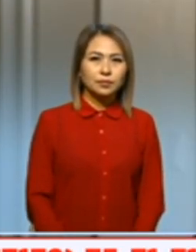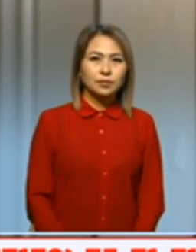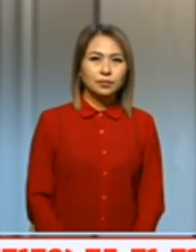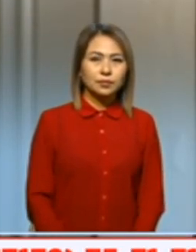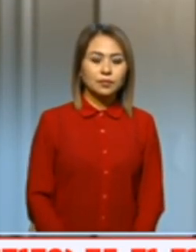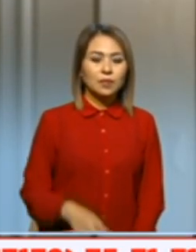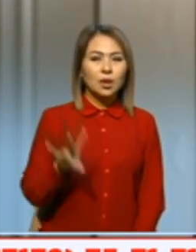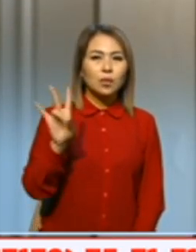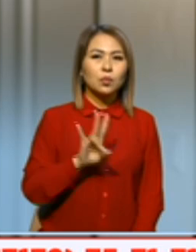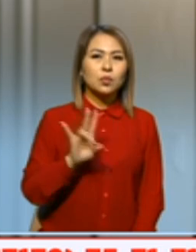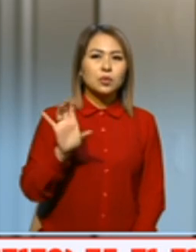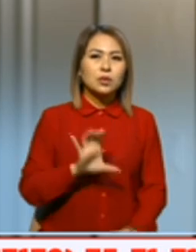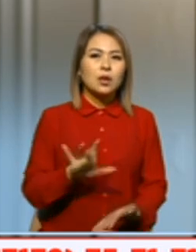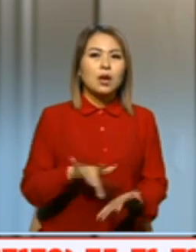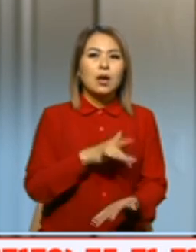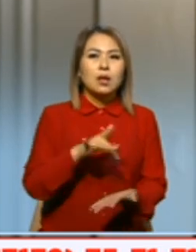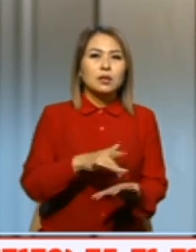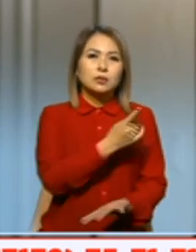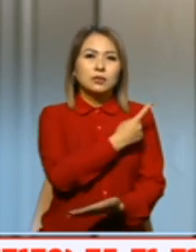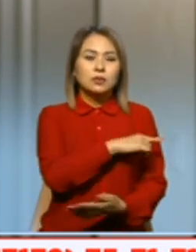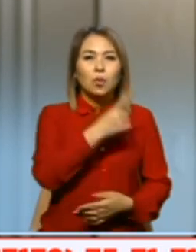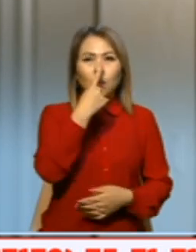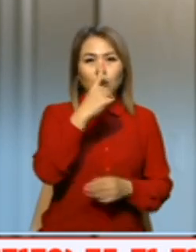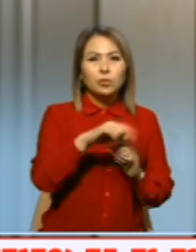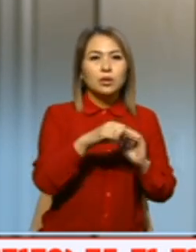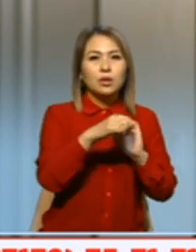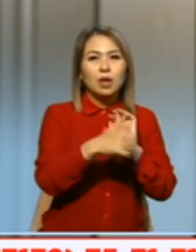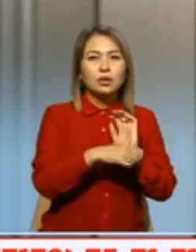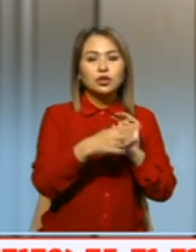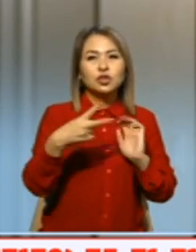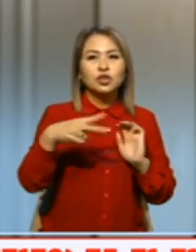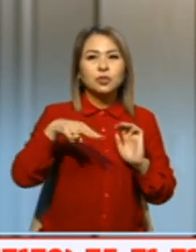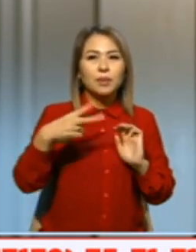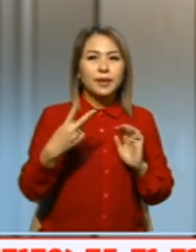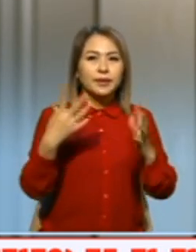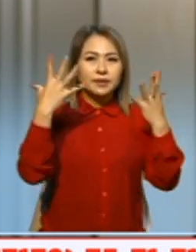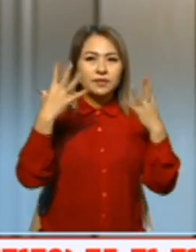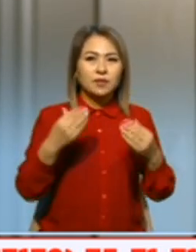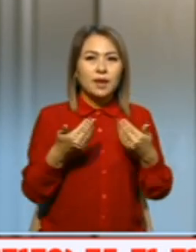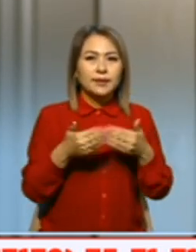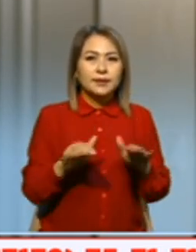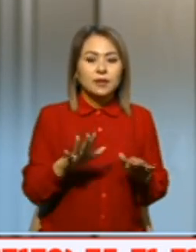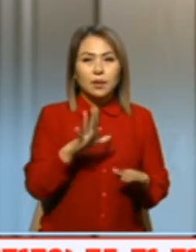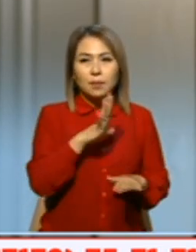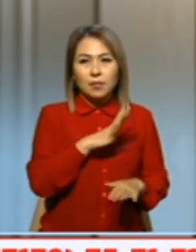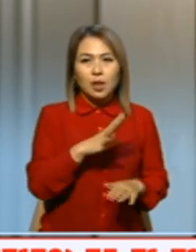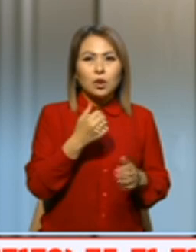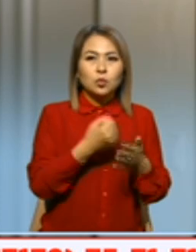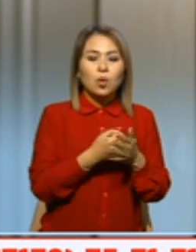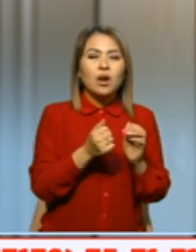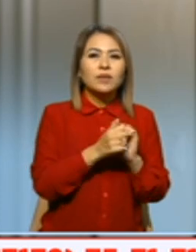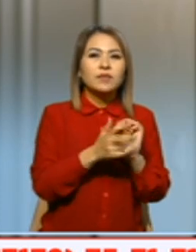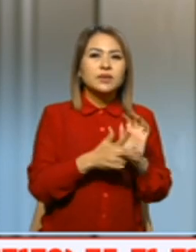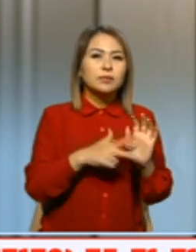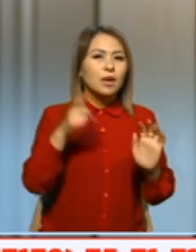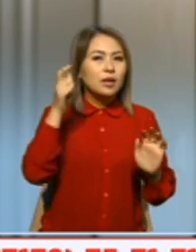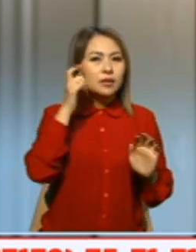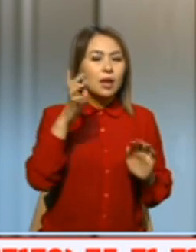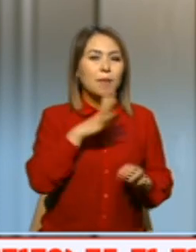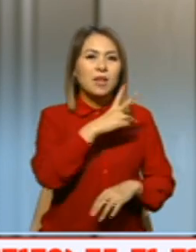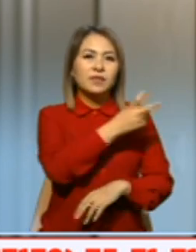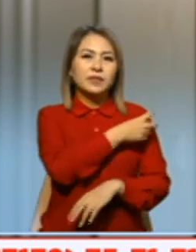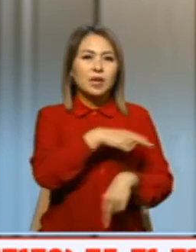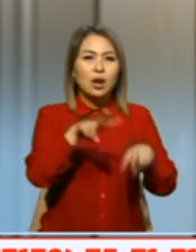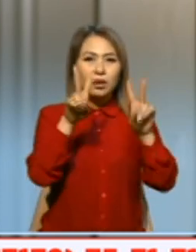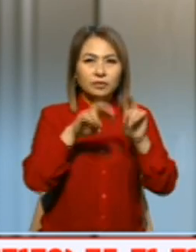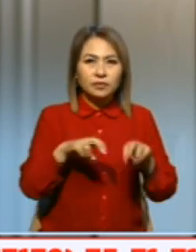салайық. Нұрсұлтан қаласының емханалары 16-22 мамыр аралығында ашық есік күндерін өткізді. Мұнда 18 жасқа дейінгі балалар жалпы медициналық